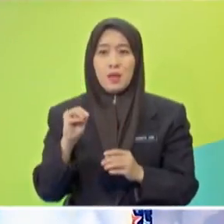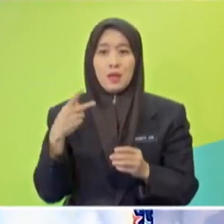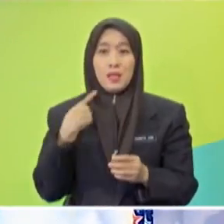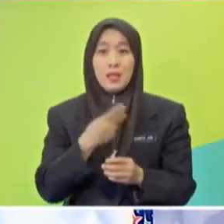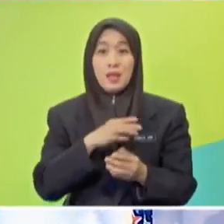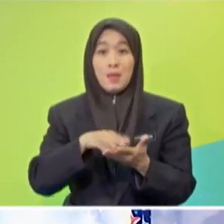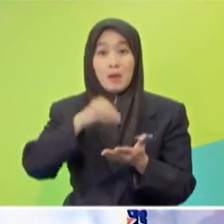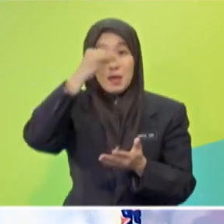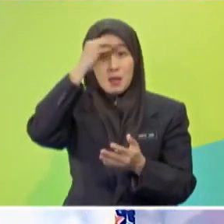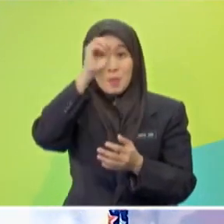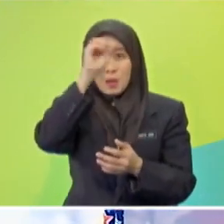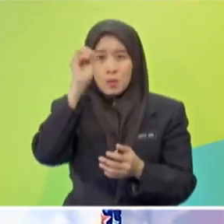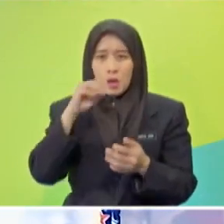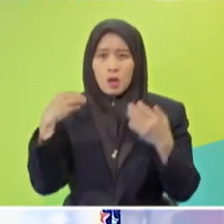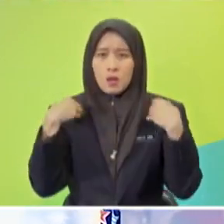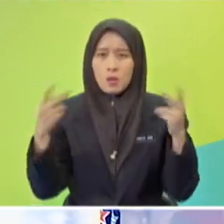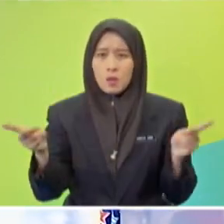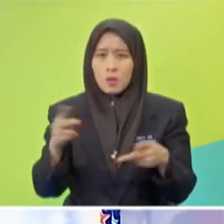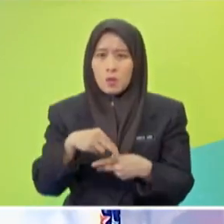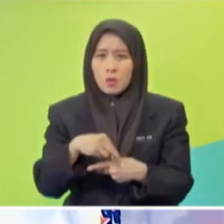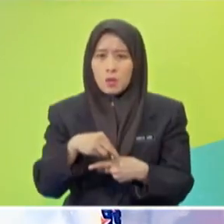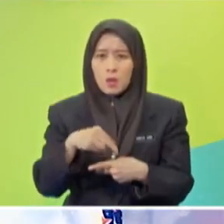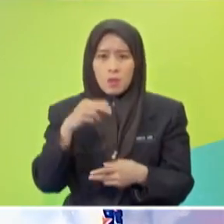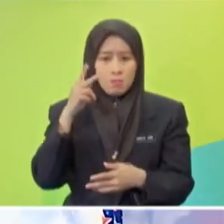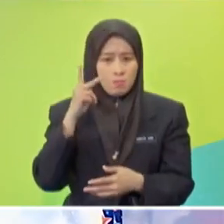100 tapi ada kotak misteri